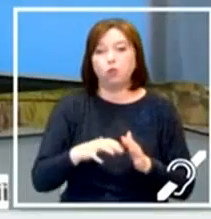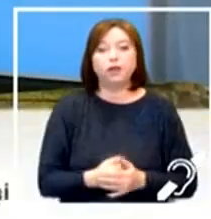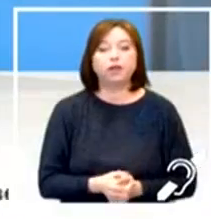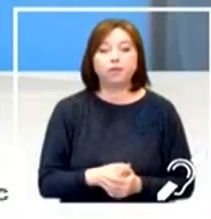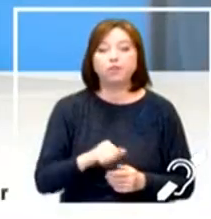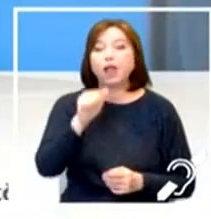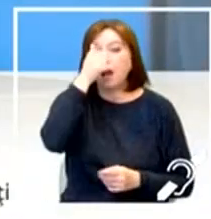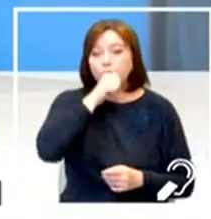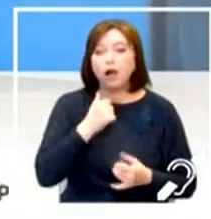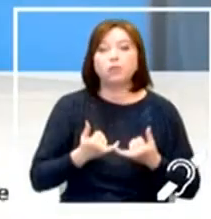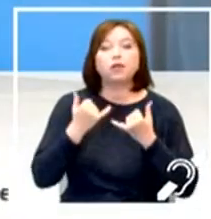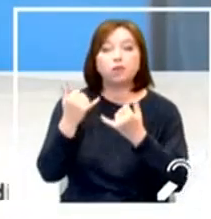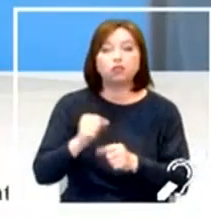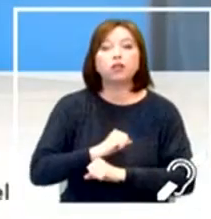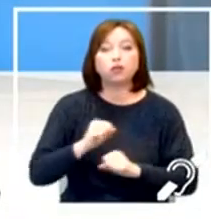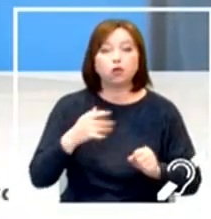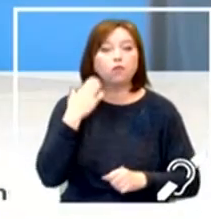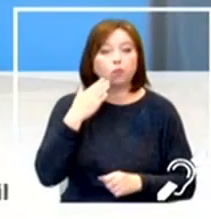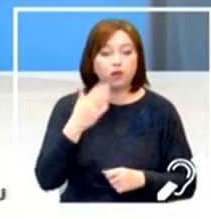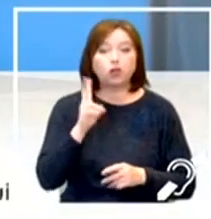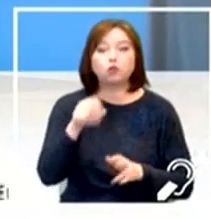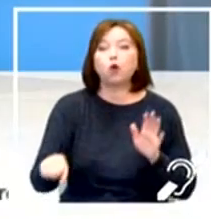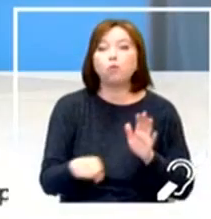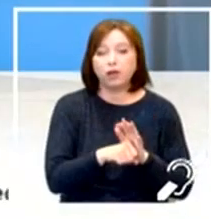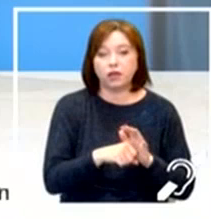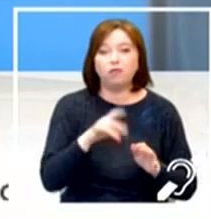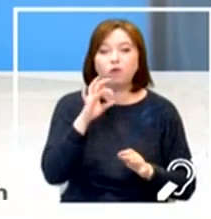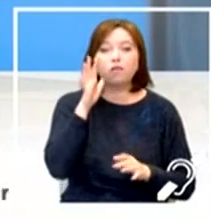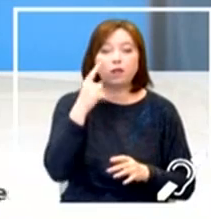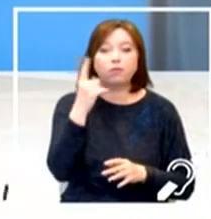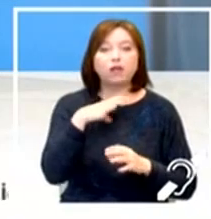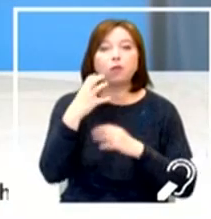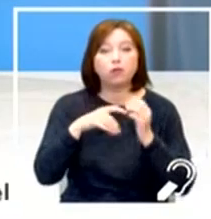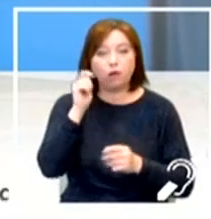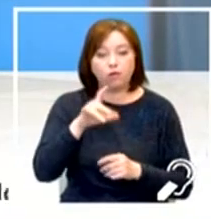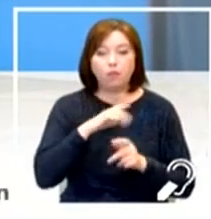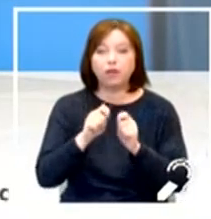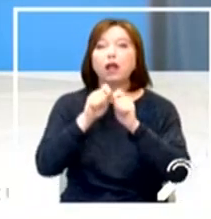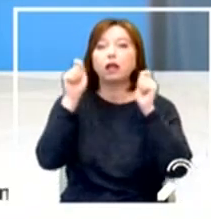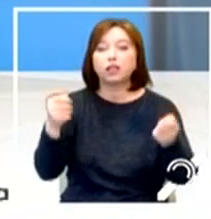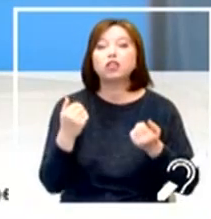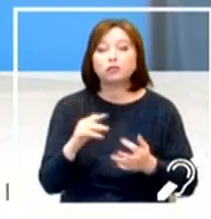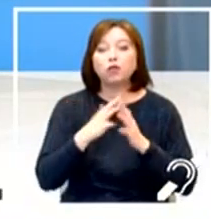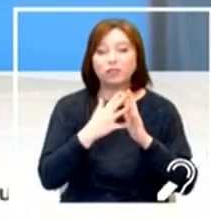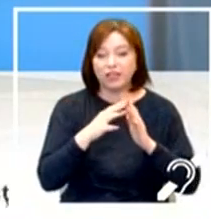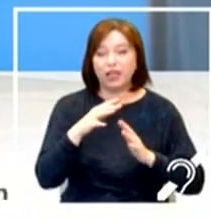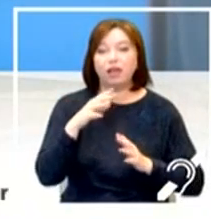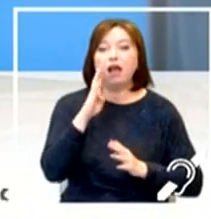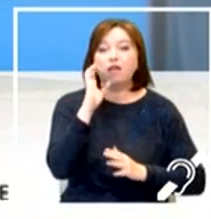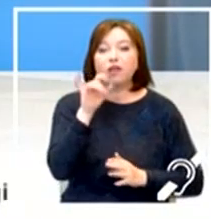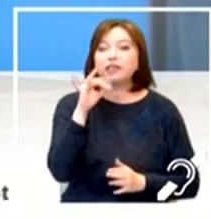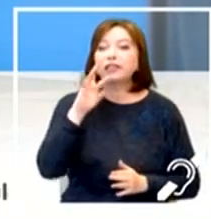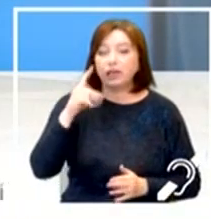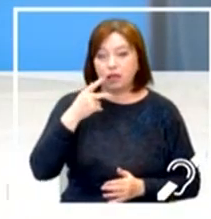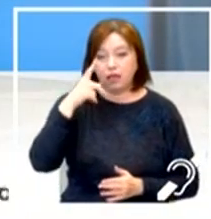Un monument dedicat eroilor români căzuți în luptele din primul război mondial a fost dezvelit astăzi în satul Văsieni, raionul Ialoveni.